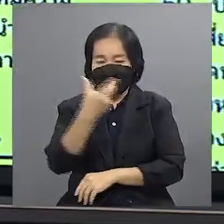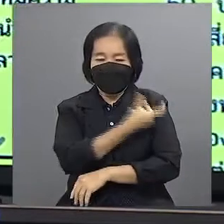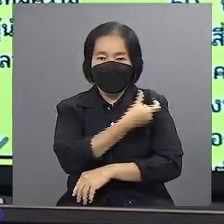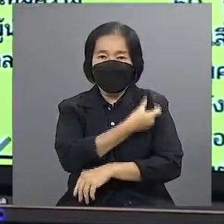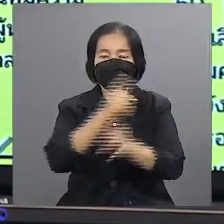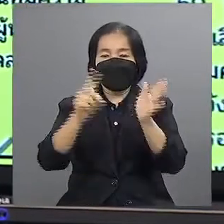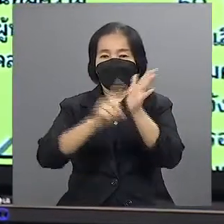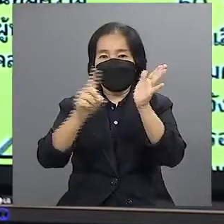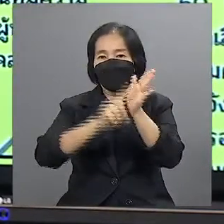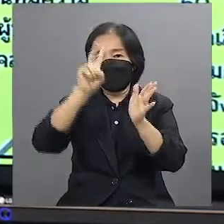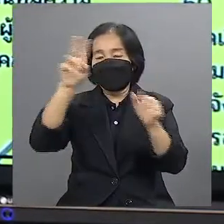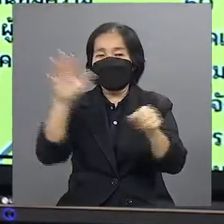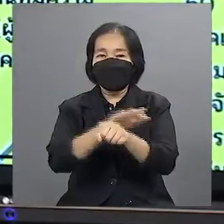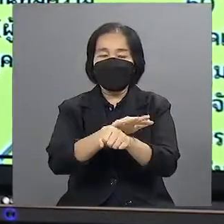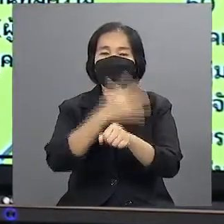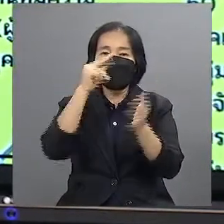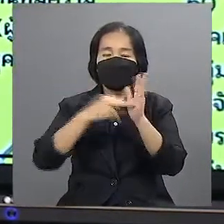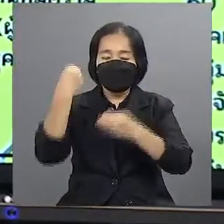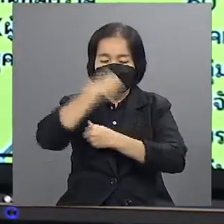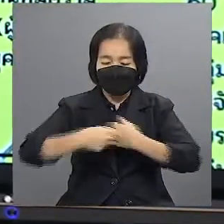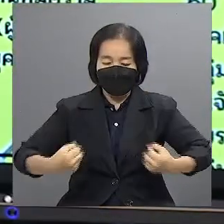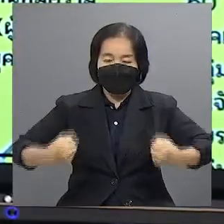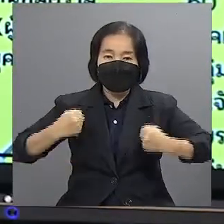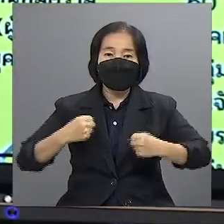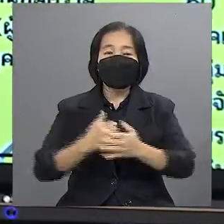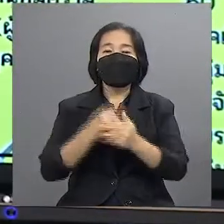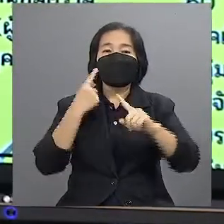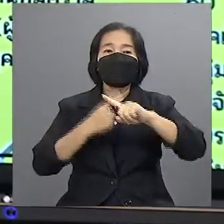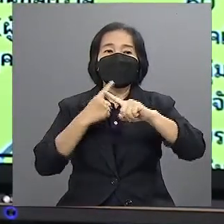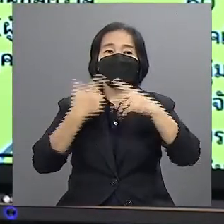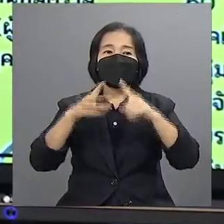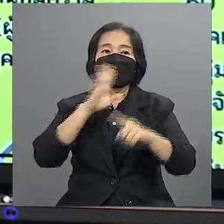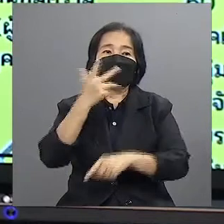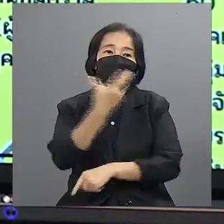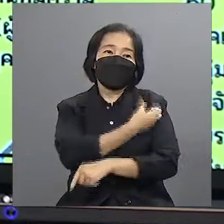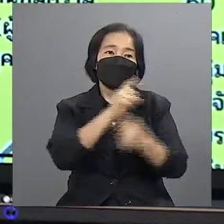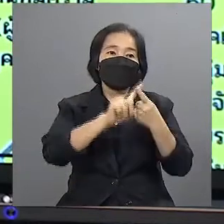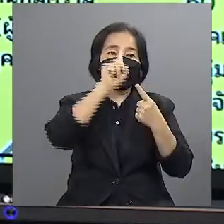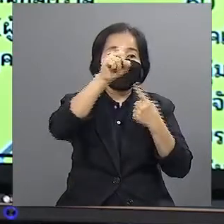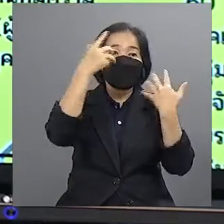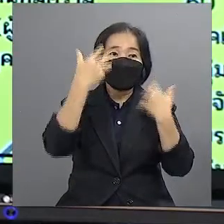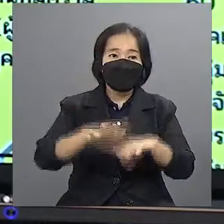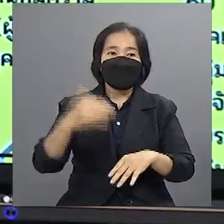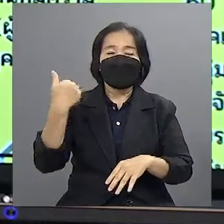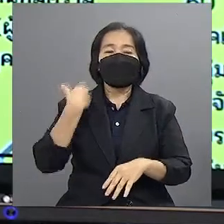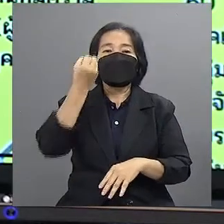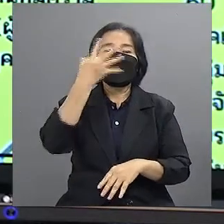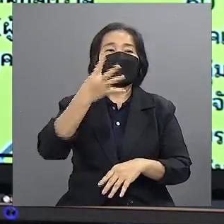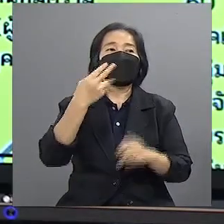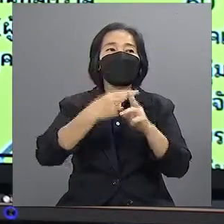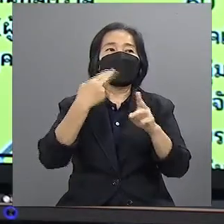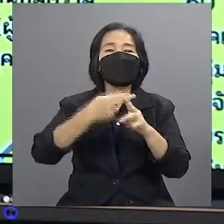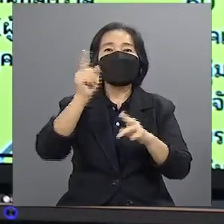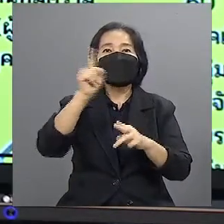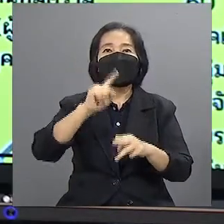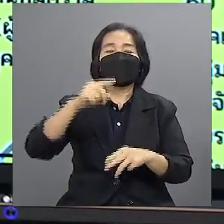เพรสรางคมคมกนหมู่ะถ้เราดูตัวเลขจิๆ เี่ยเข็มหนึ่ของ Phuket ส่นใหญ่กเป็น Sinovac ด้วยนะคะนั่นก็เลยมความกว